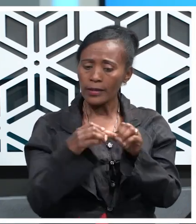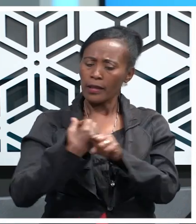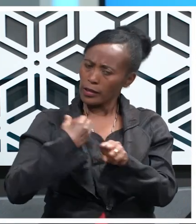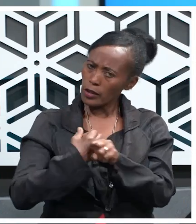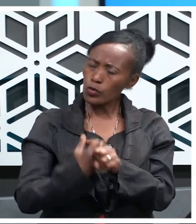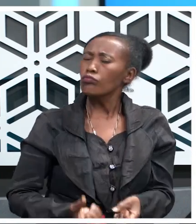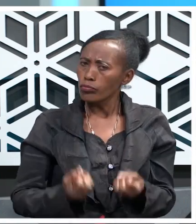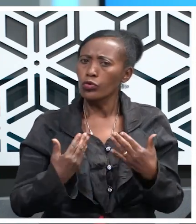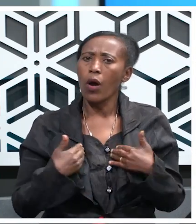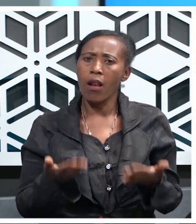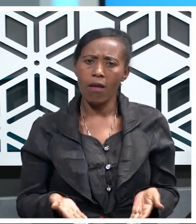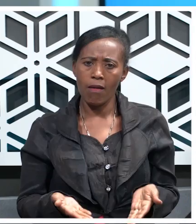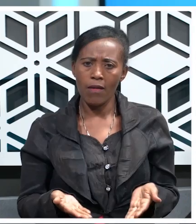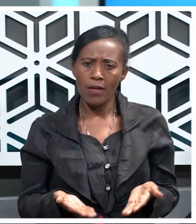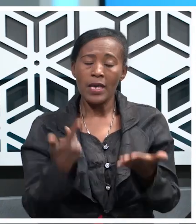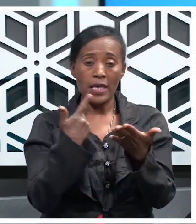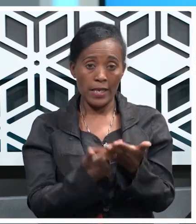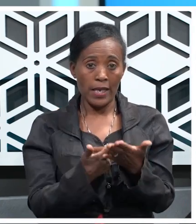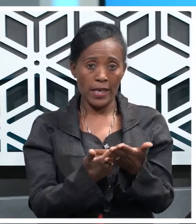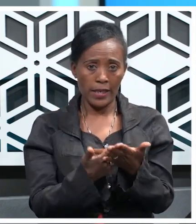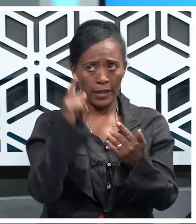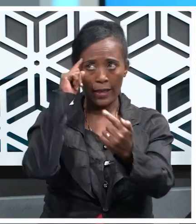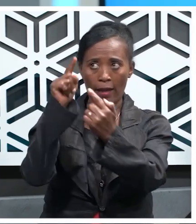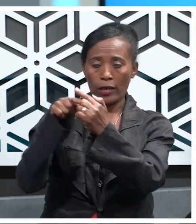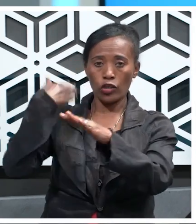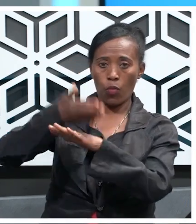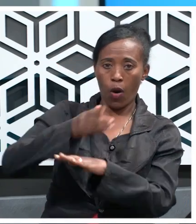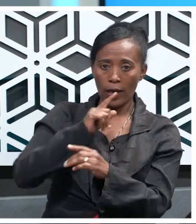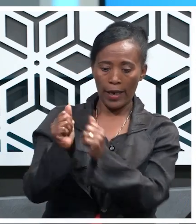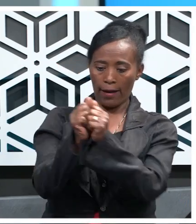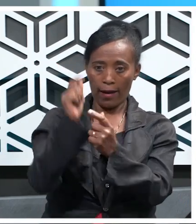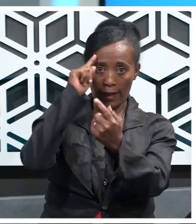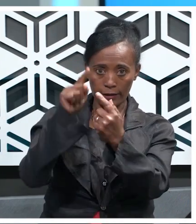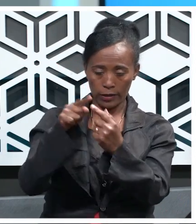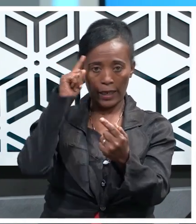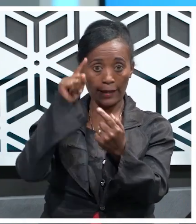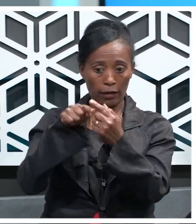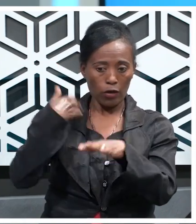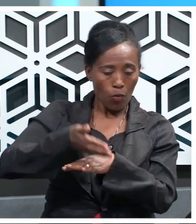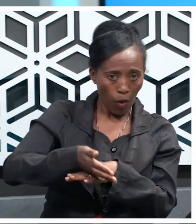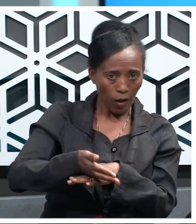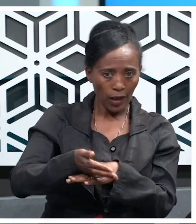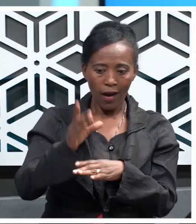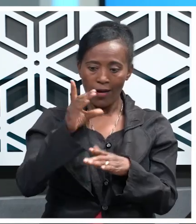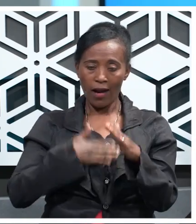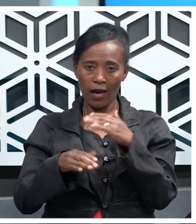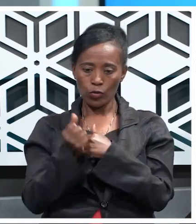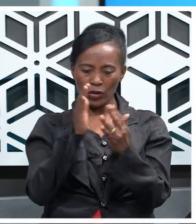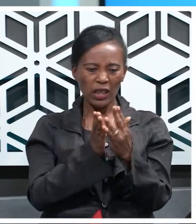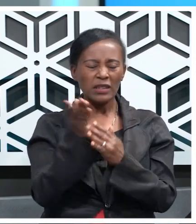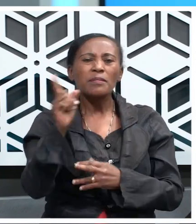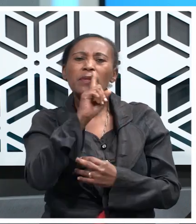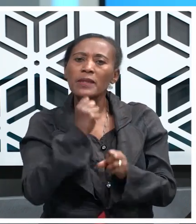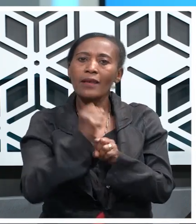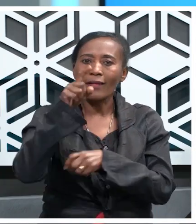በተያያዘ የተሰሩ ስራዎች ብዙ አሉ። ይህ መነሻ እቅዱ ከታቀደ በኋላ ሀገራዊ እቅዱ ከታቀደ በኋላ ከአካል